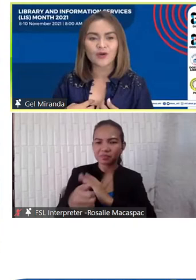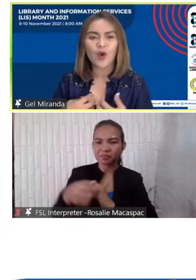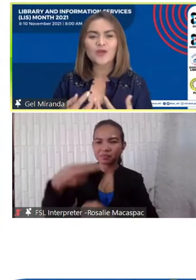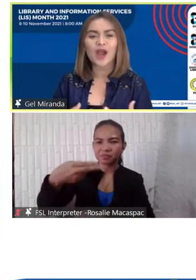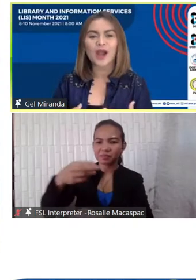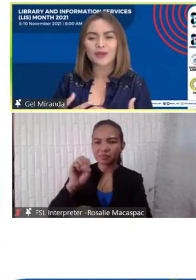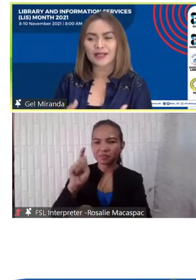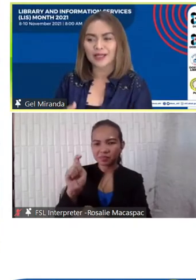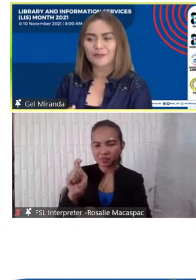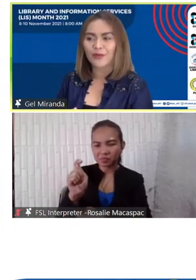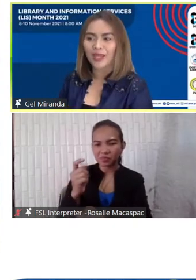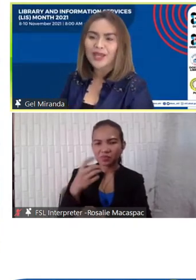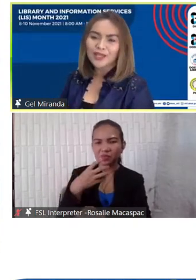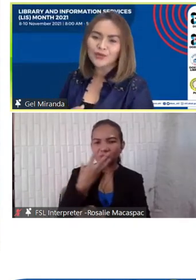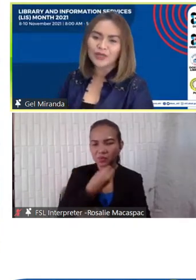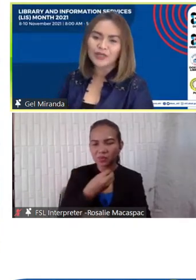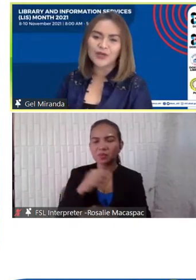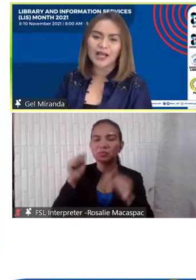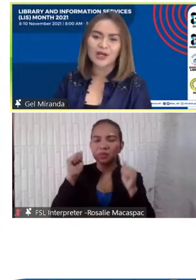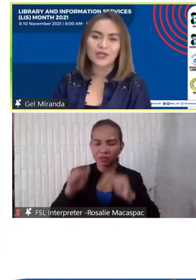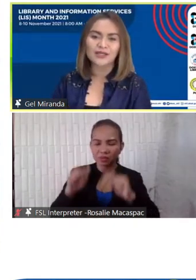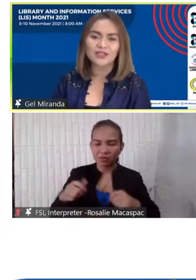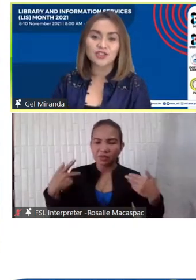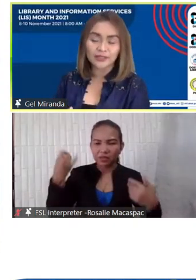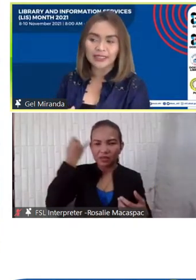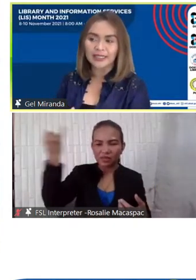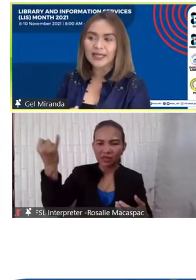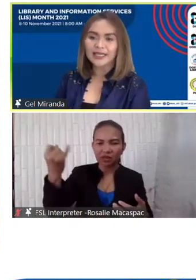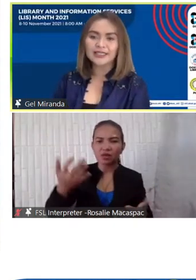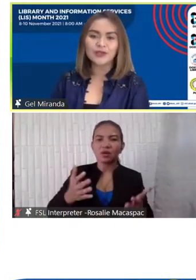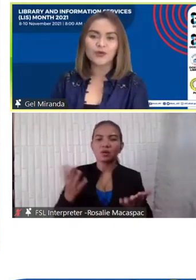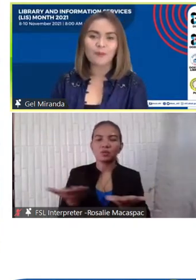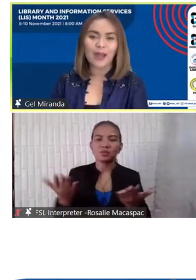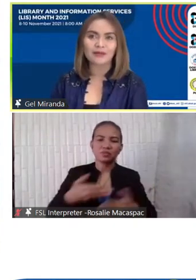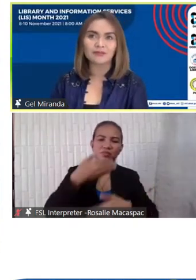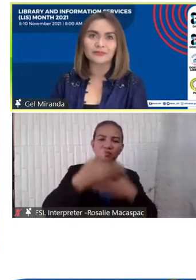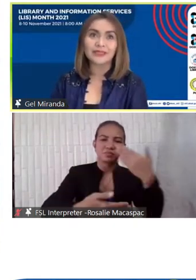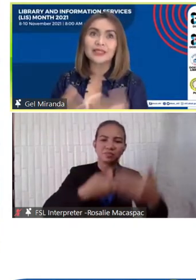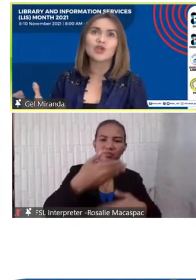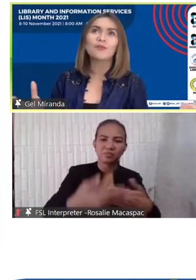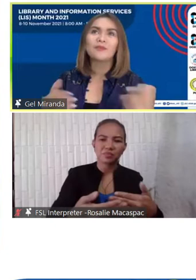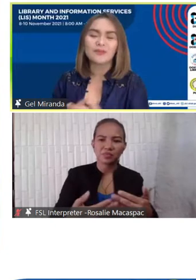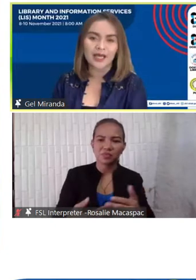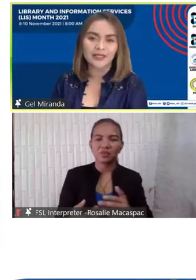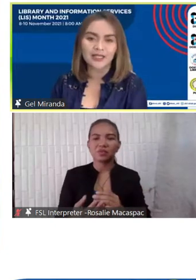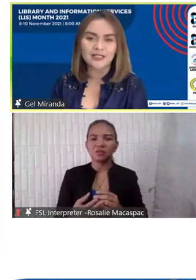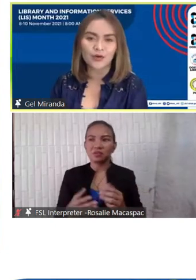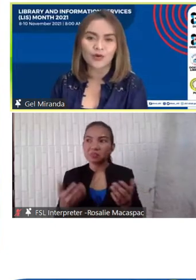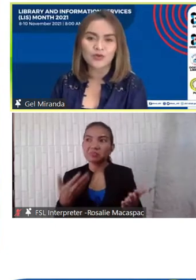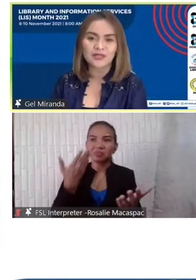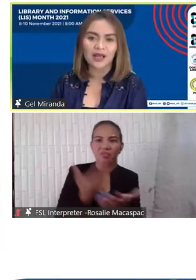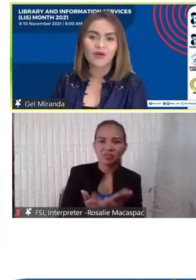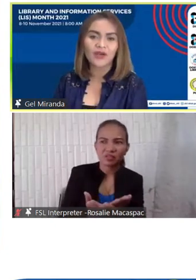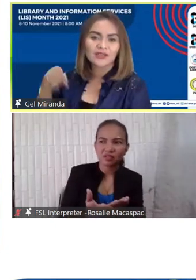idea kung ano nga ba yung tatakbuhin nung inyong gagawing shooting. Hindi yung parang pagdating doon, mabibigla na